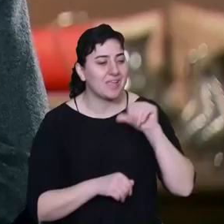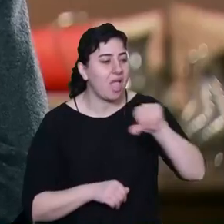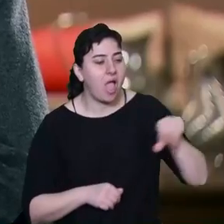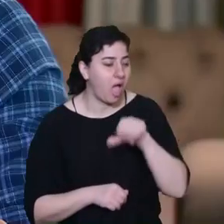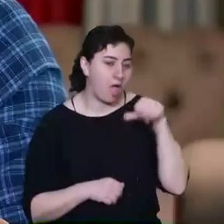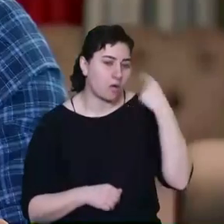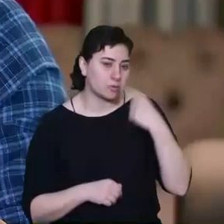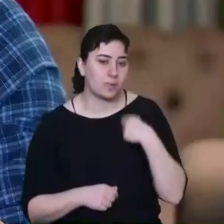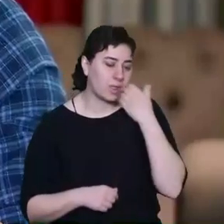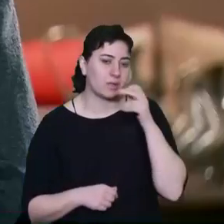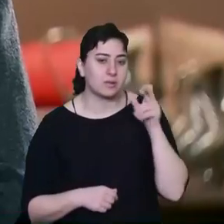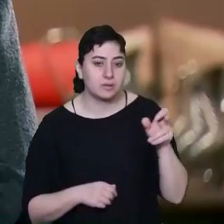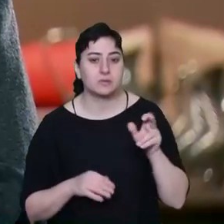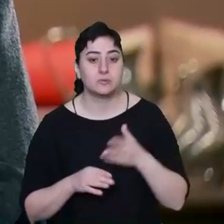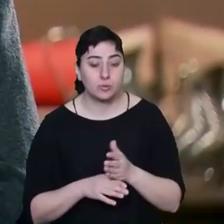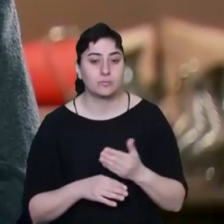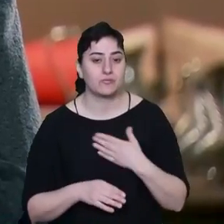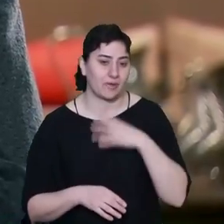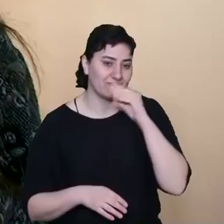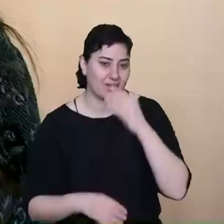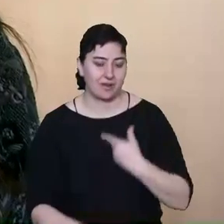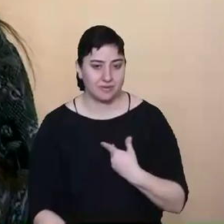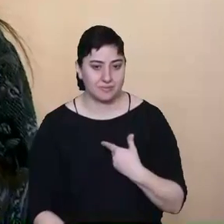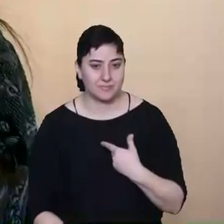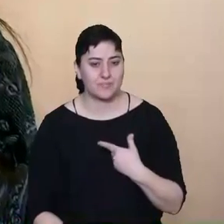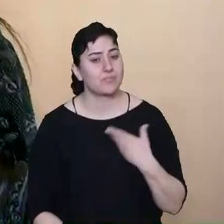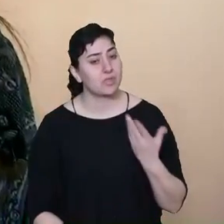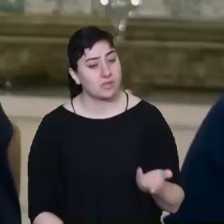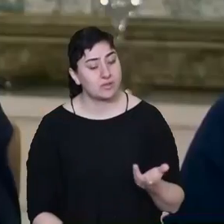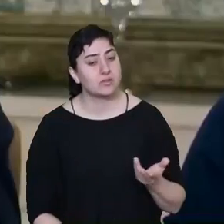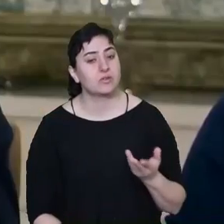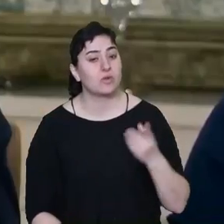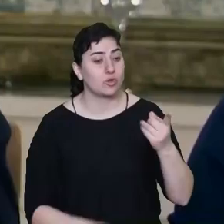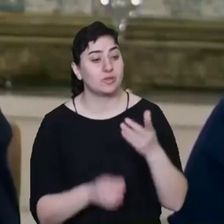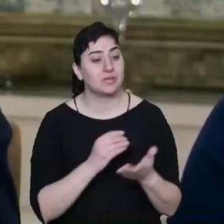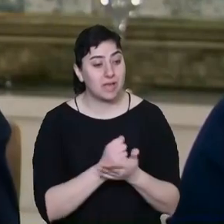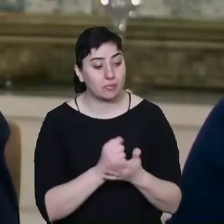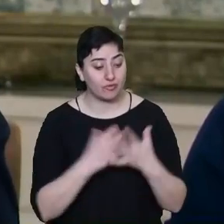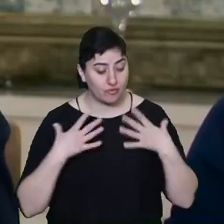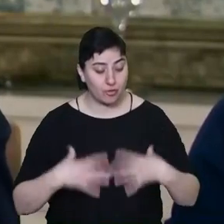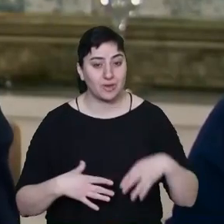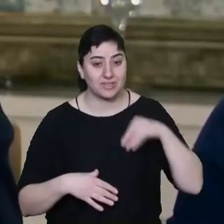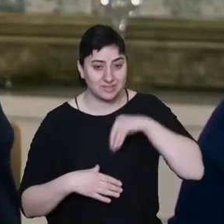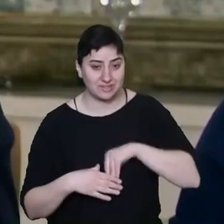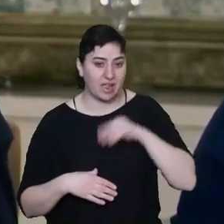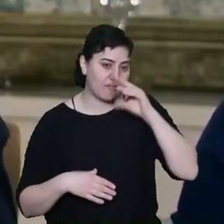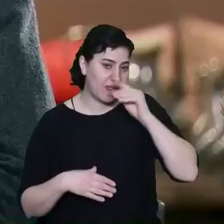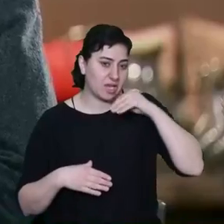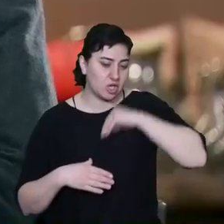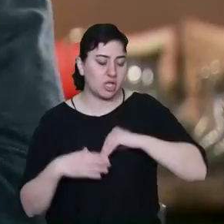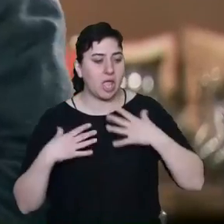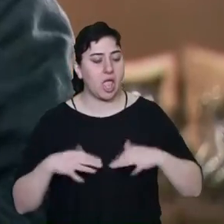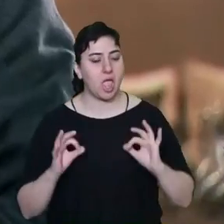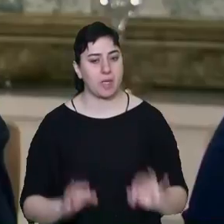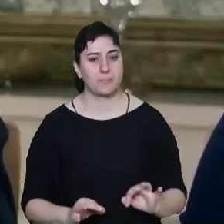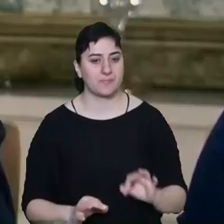yalakalık yapmak için yapıyordum. Yani aslında ben Fenerliydim. Yani hatta o Trabzon formasının altına Fener forması